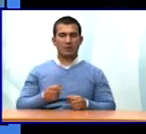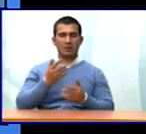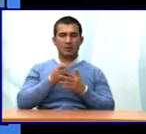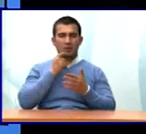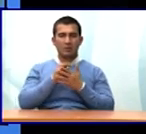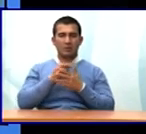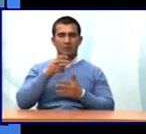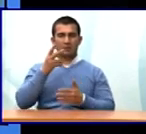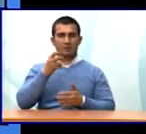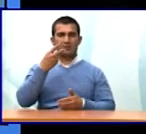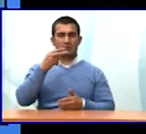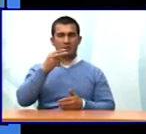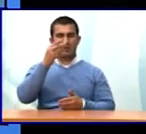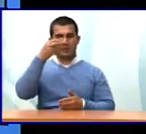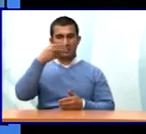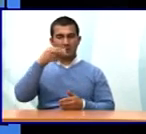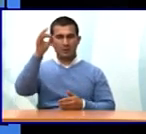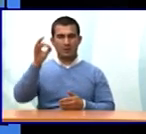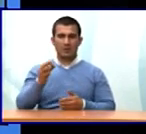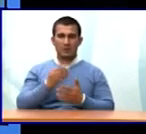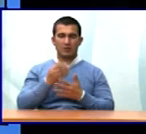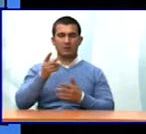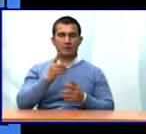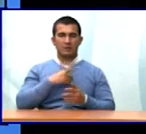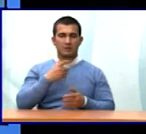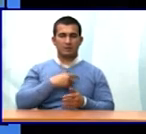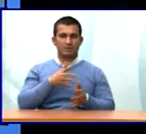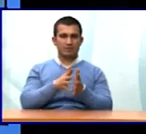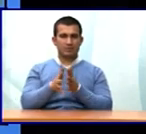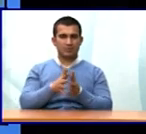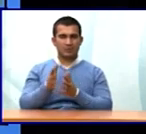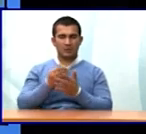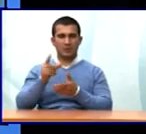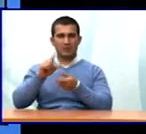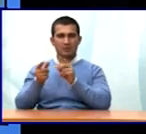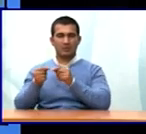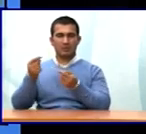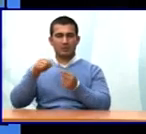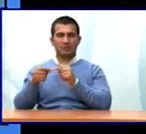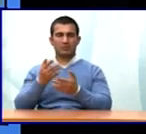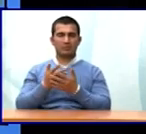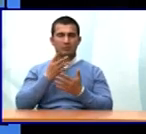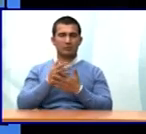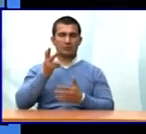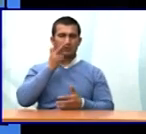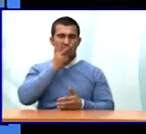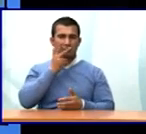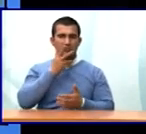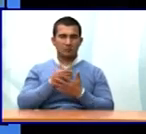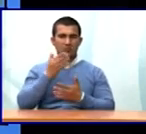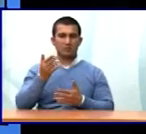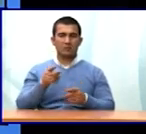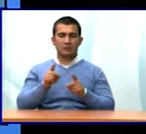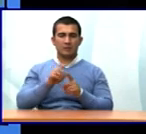miqdori 20%ni tashkil etadi, ya'ni o'zlashtirish degani. Uning rangi kulrang, mayda,